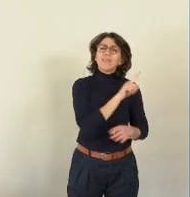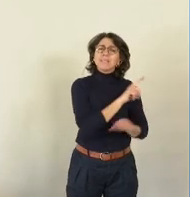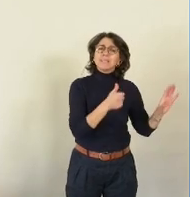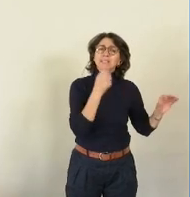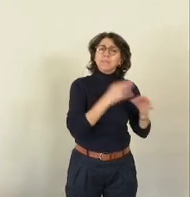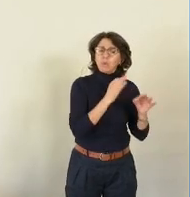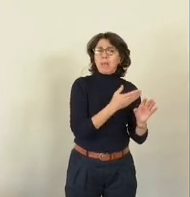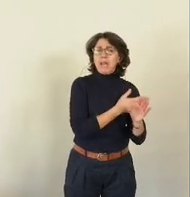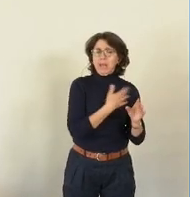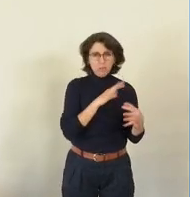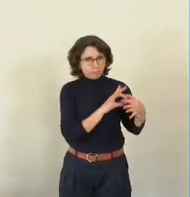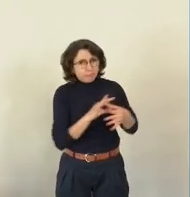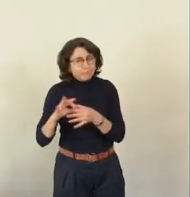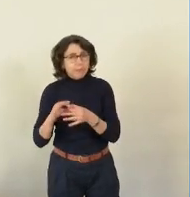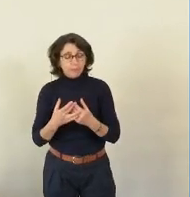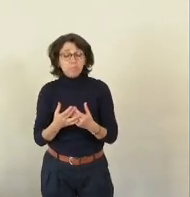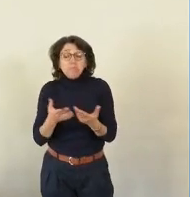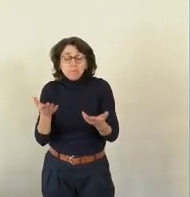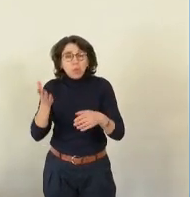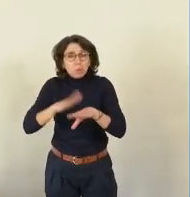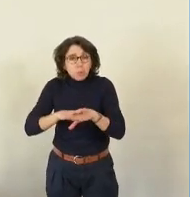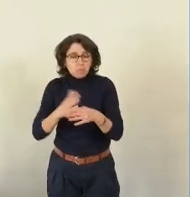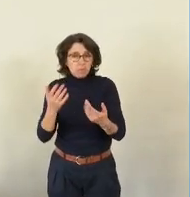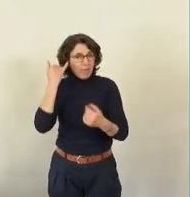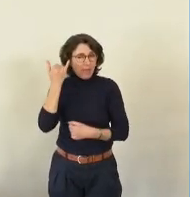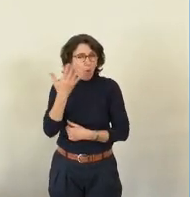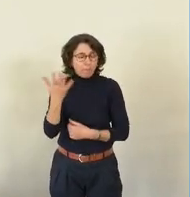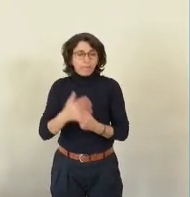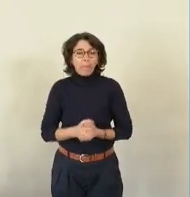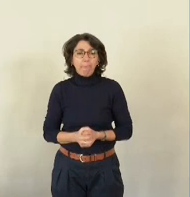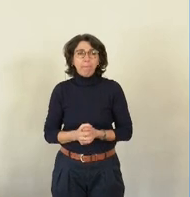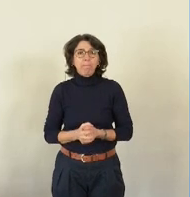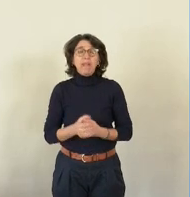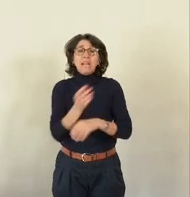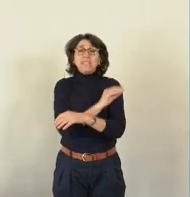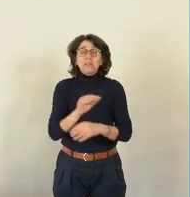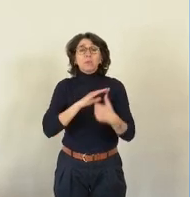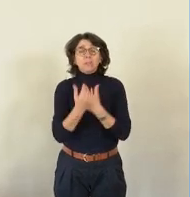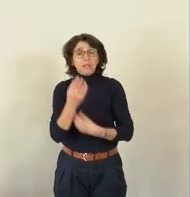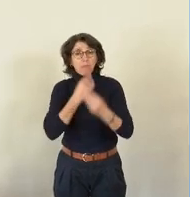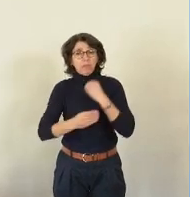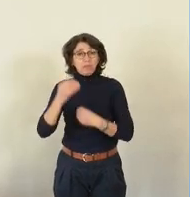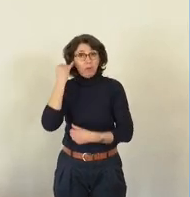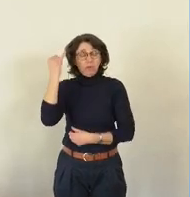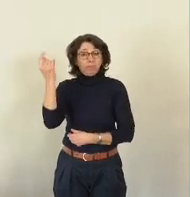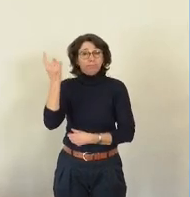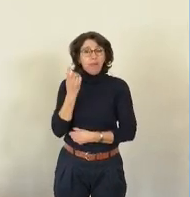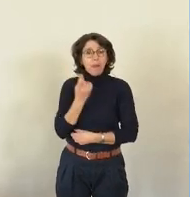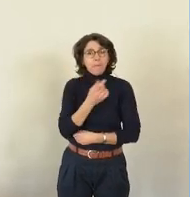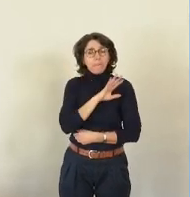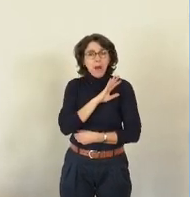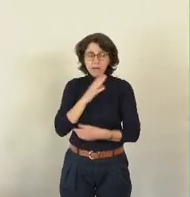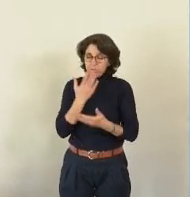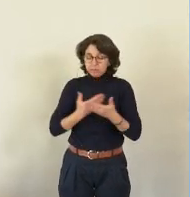dernier mais de quoi parle-t-on l'idée de la sécurité sociale de l'alimentation a vu le jour dans un contexte où notre système